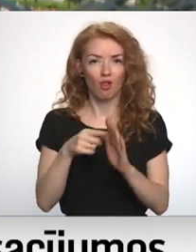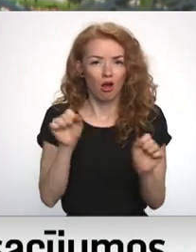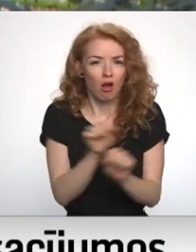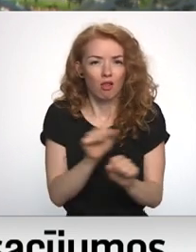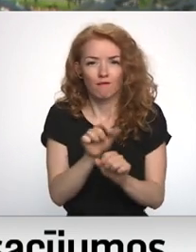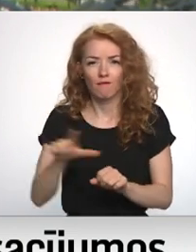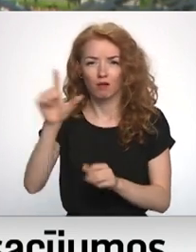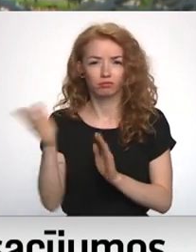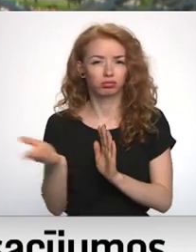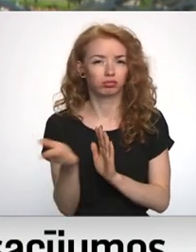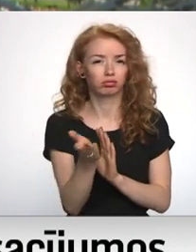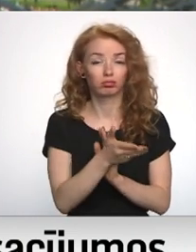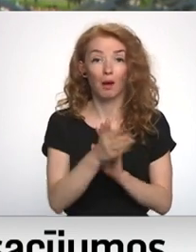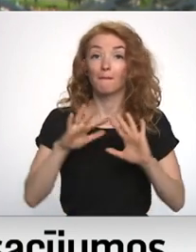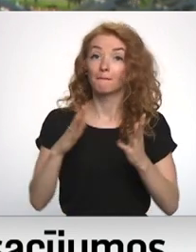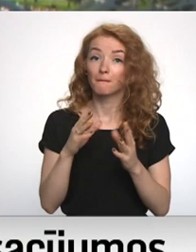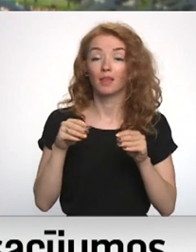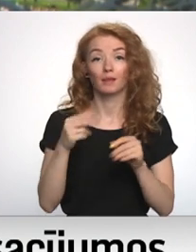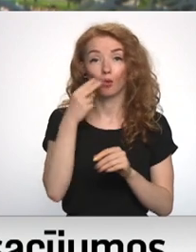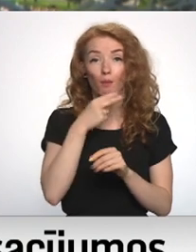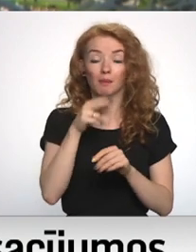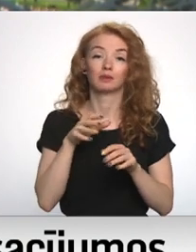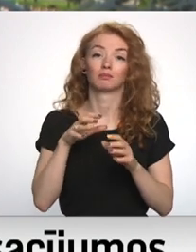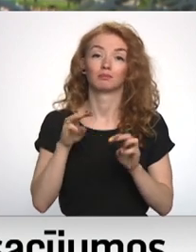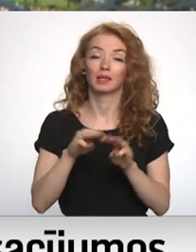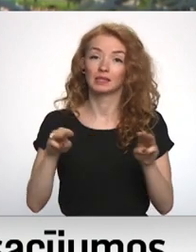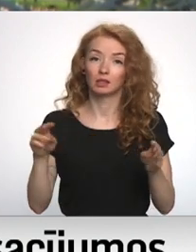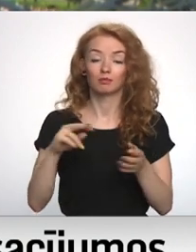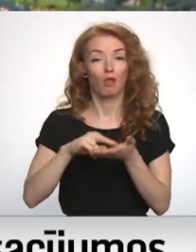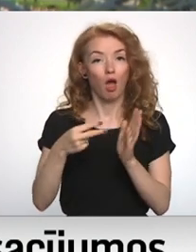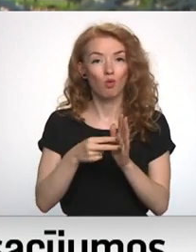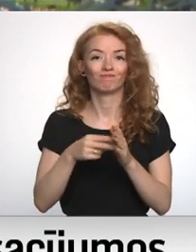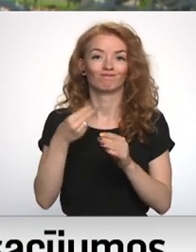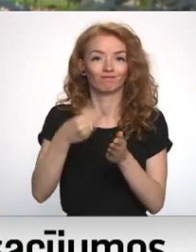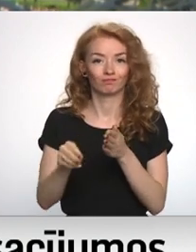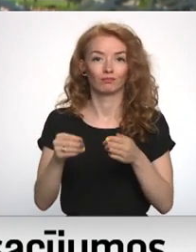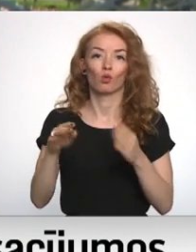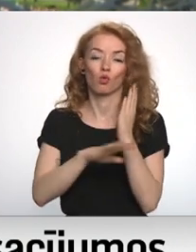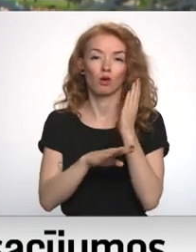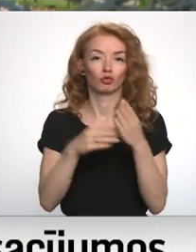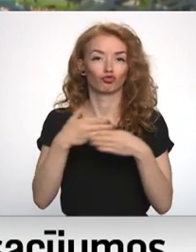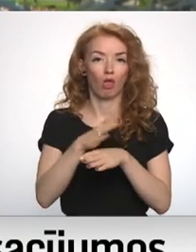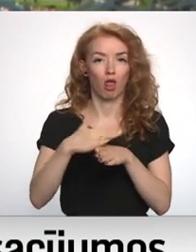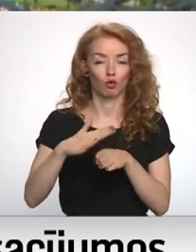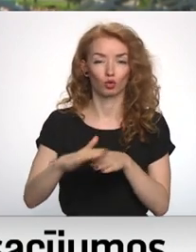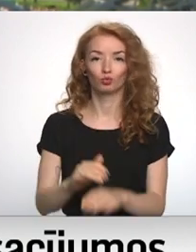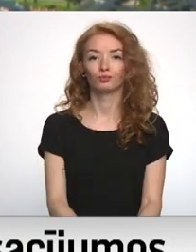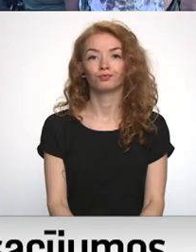izciršanu. Bet zemkopības ministrijā skaidro, ka nepieciešama šķelda nākamajai apkursu sezonai. Plašāk stāsta Dāvids